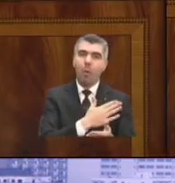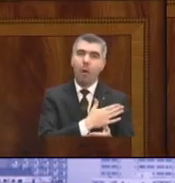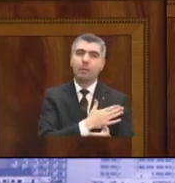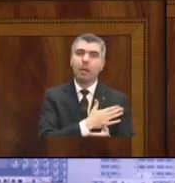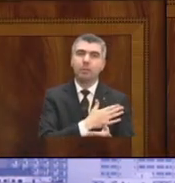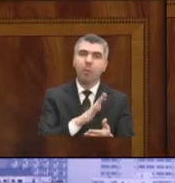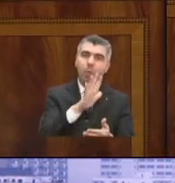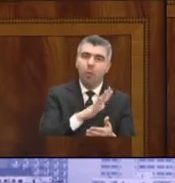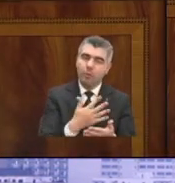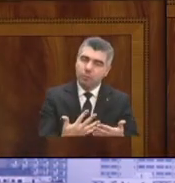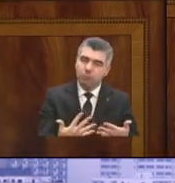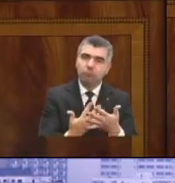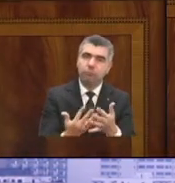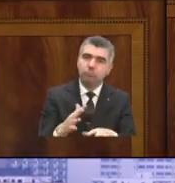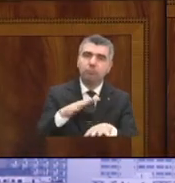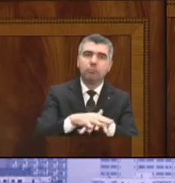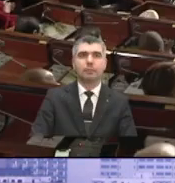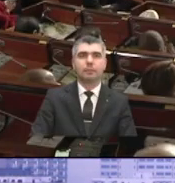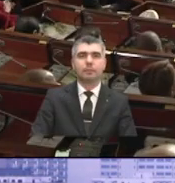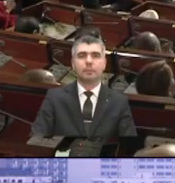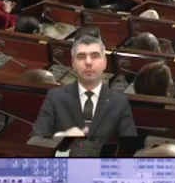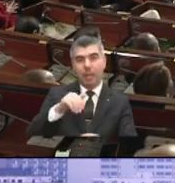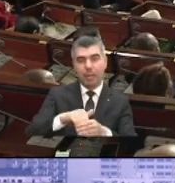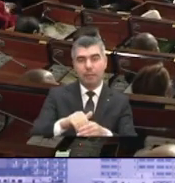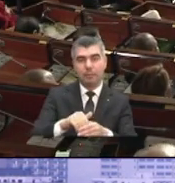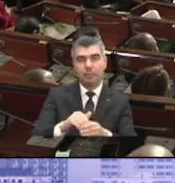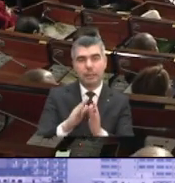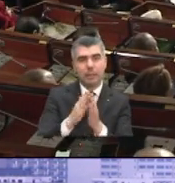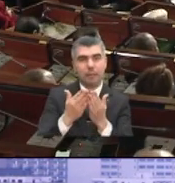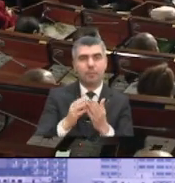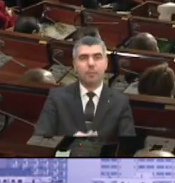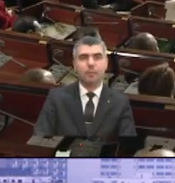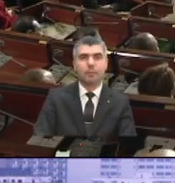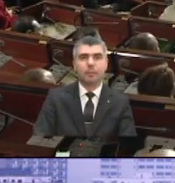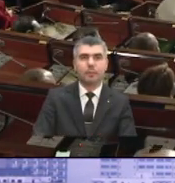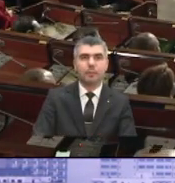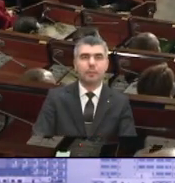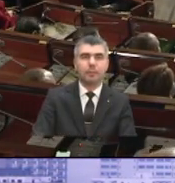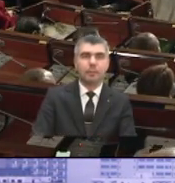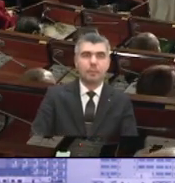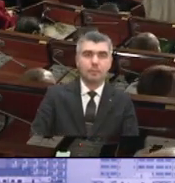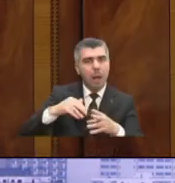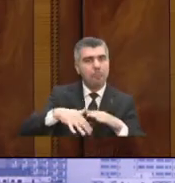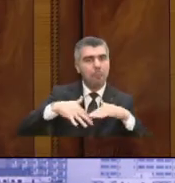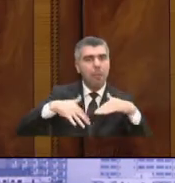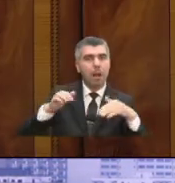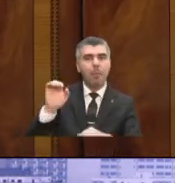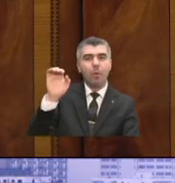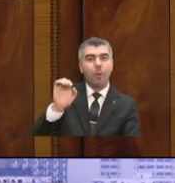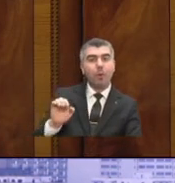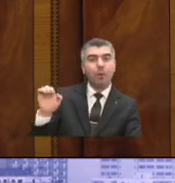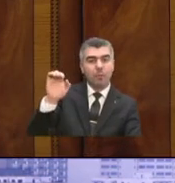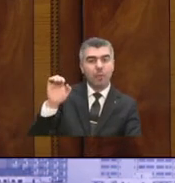تنتكلموا على استمرار مع الاسف مجموعه من السلبيات كما قلنا تؤثر على المشهد على